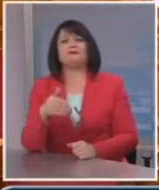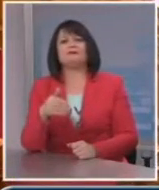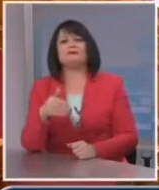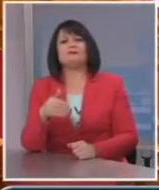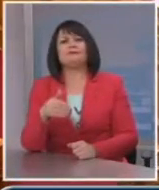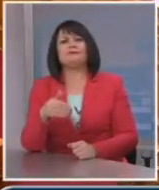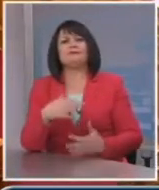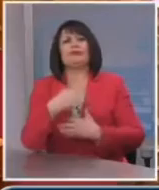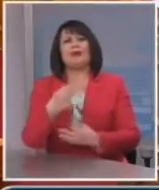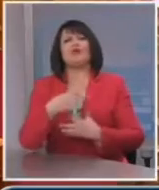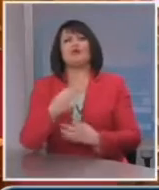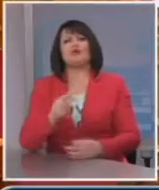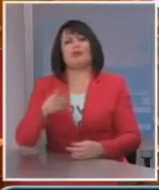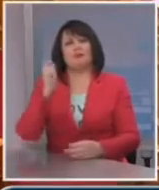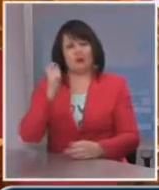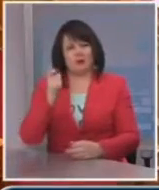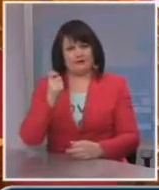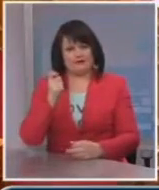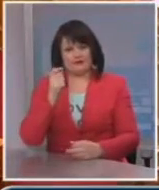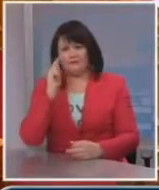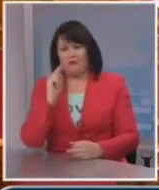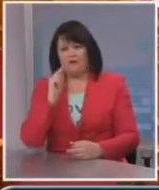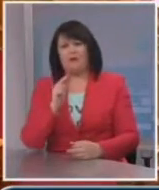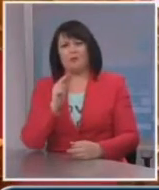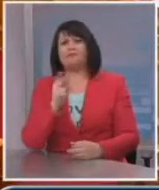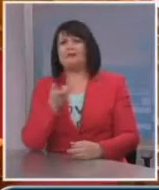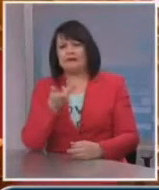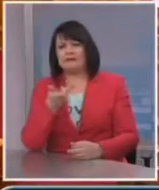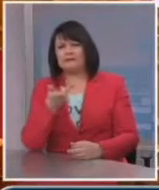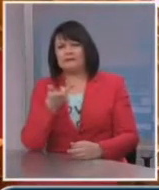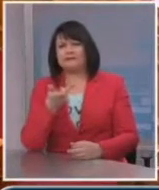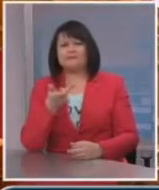τους εκπροσώπους της αντιπολίτευσης με